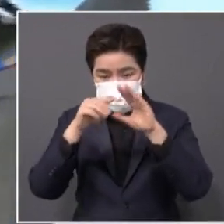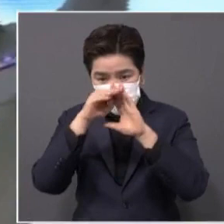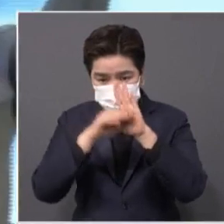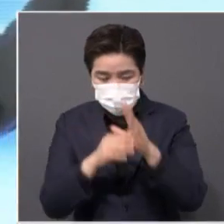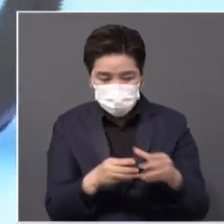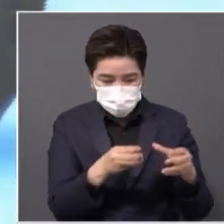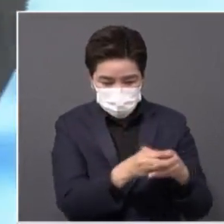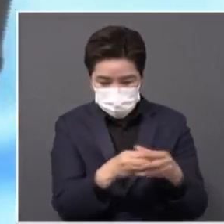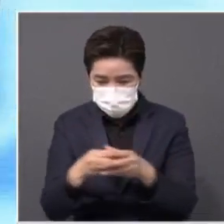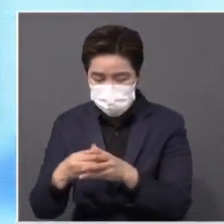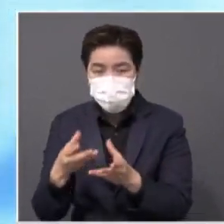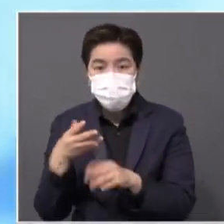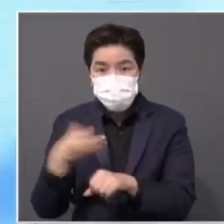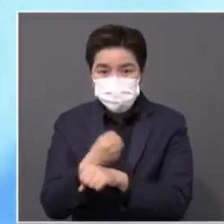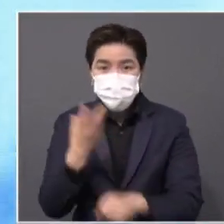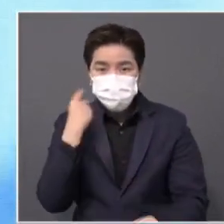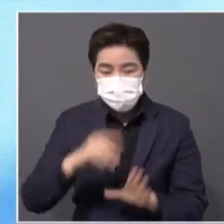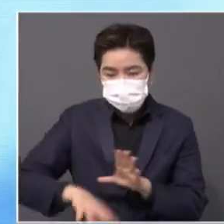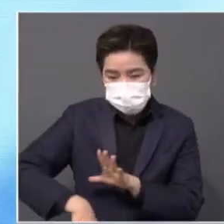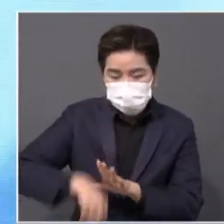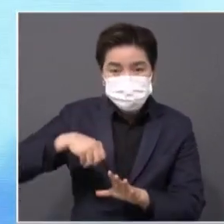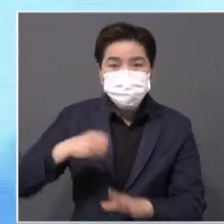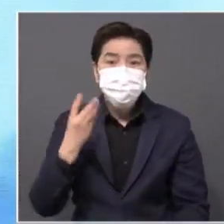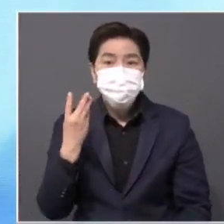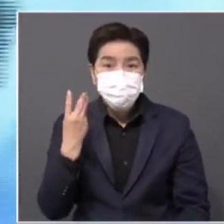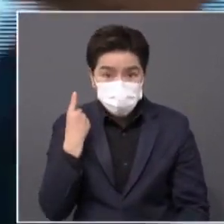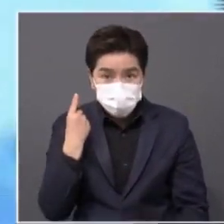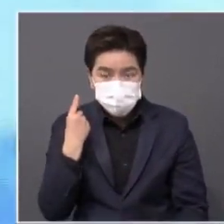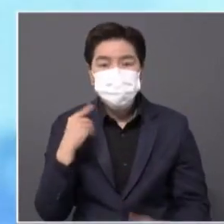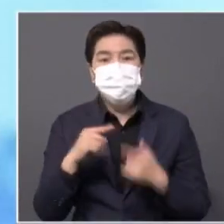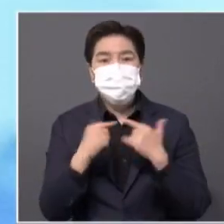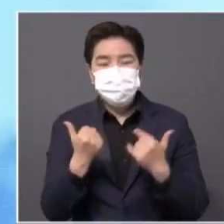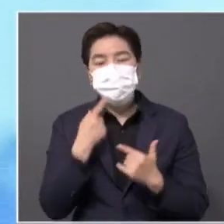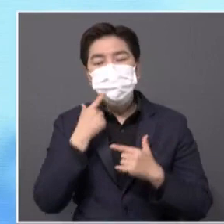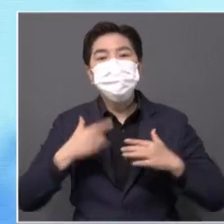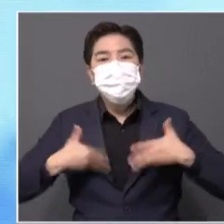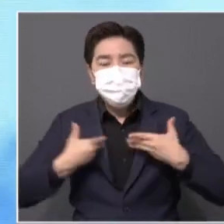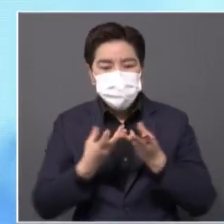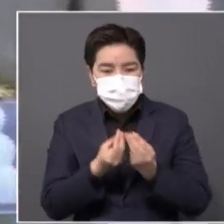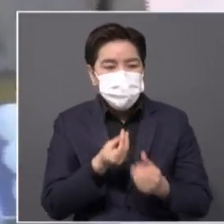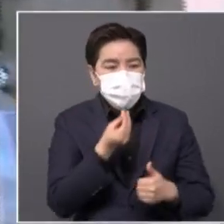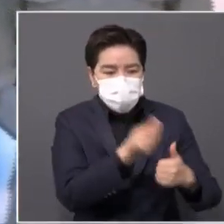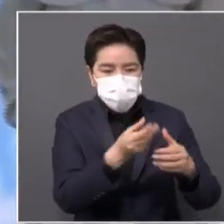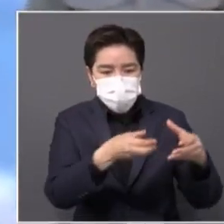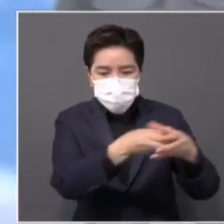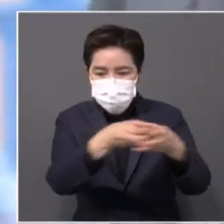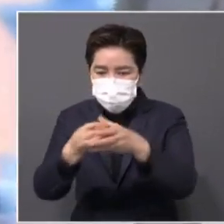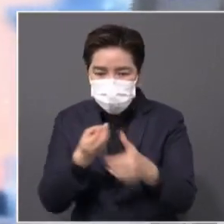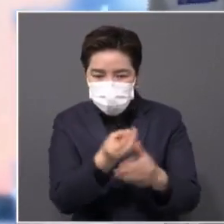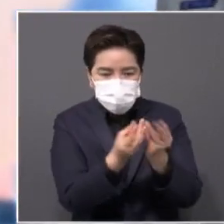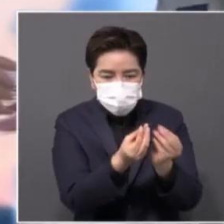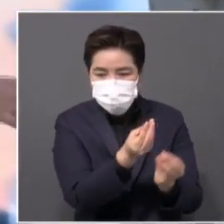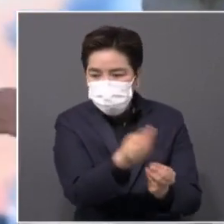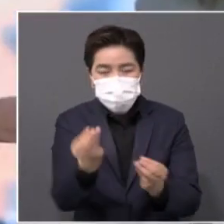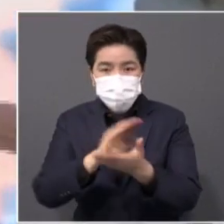ทุกพรรคการเมืองที่ไปจับมือเมื่อวานนี้จับฉลากเมื่อวานนี้ก็ต้องบอกว่าแสดงความยินดีกับทุกพรรคหลังจากนี้ไปก็จะเป็นการ